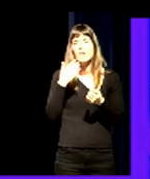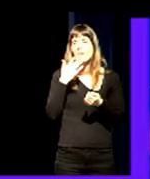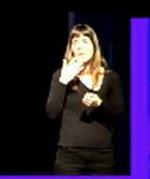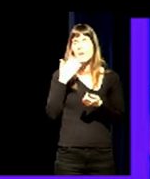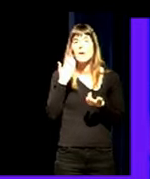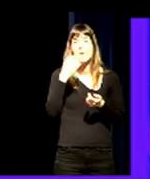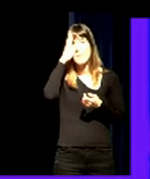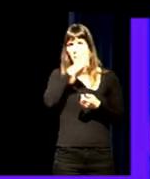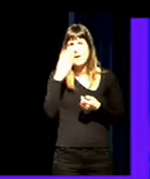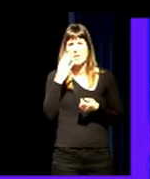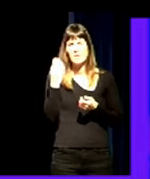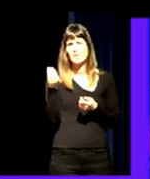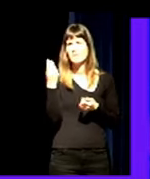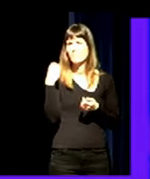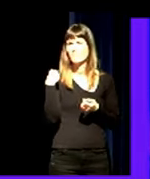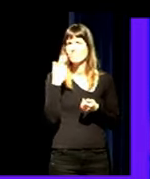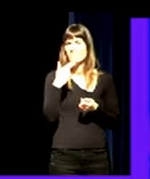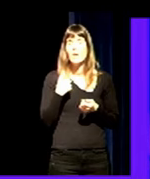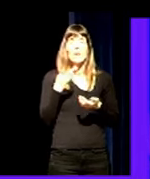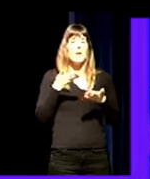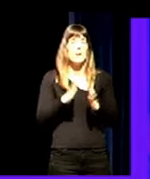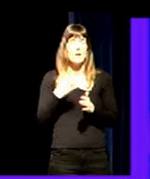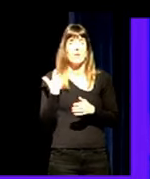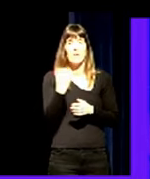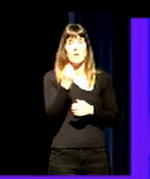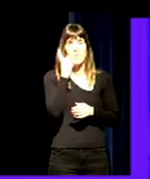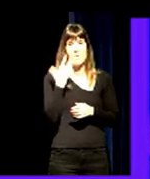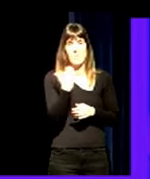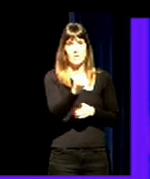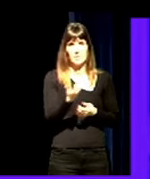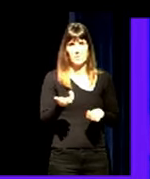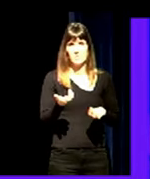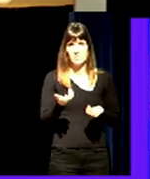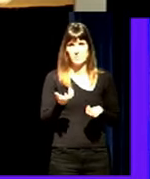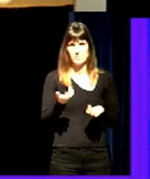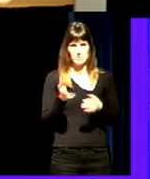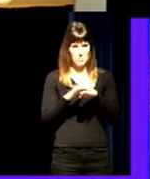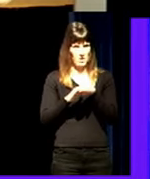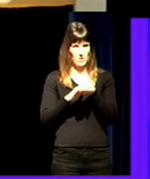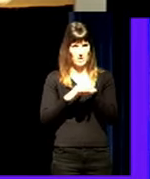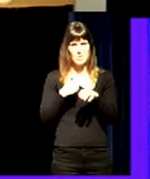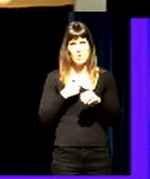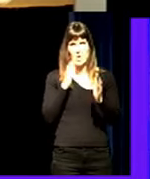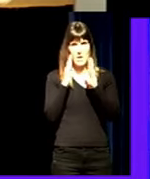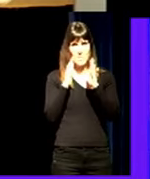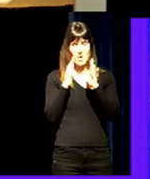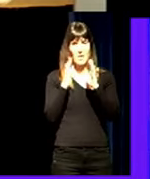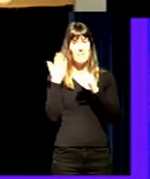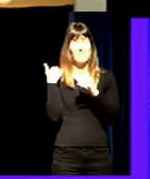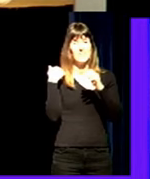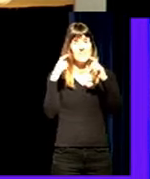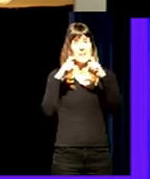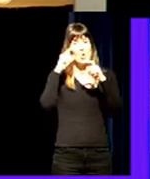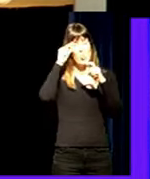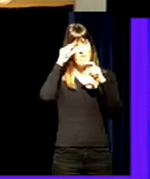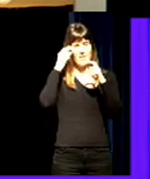Como? Nola deitzen didate zelera? Nik, adibidez, a ber, nik mentiko garraia naiz, bale? Bale, horrein horrela dintzako, deu